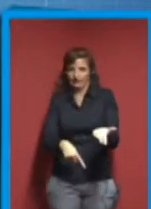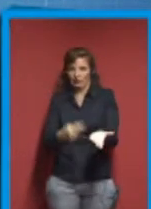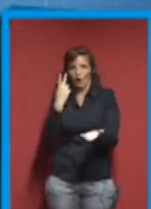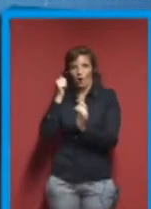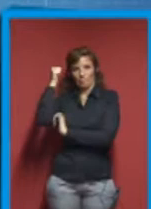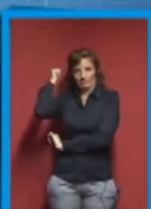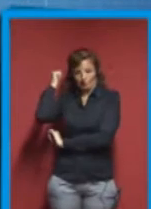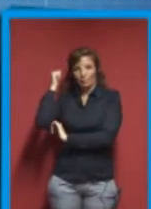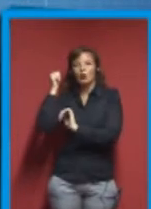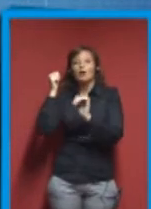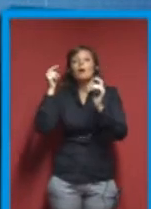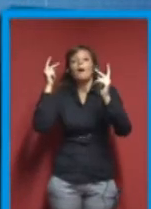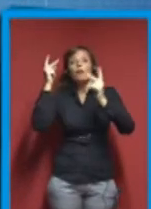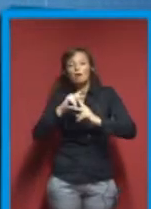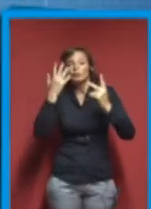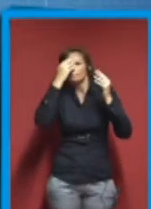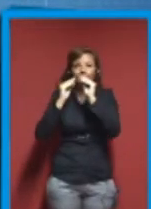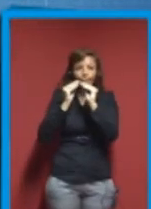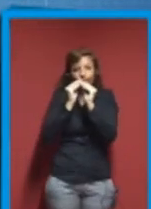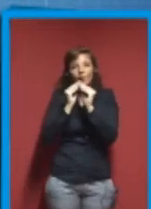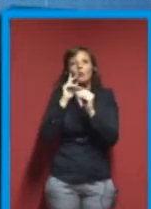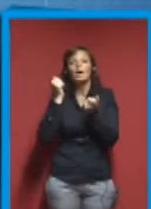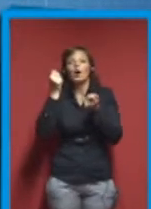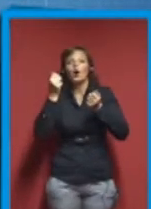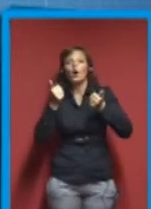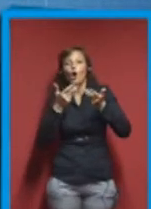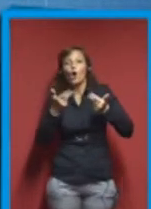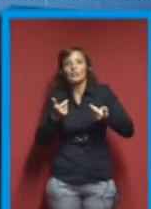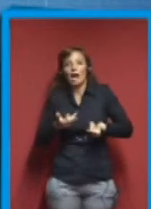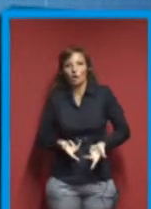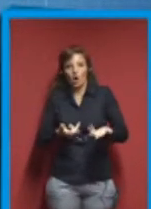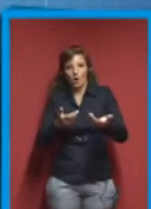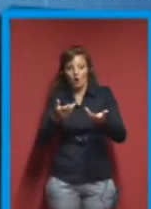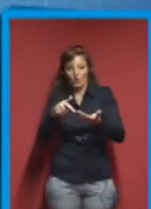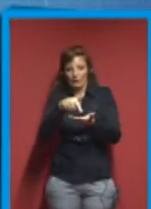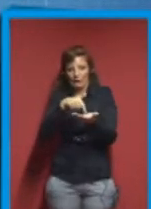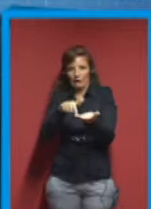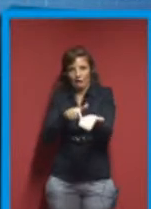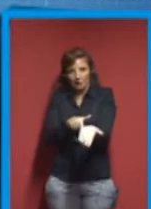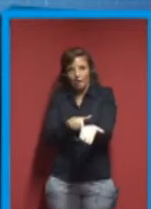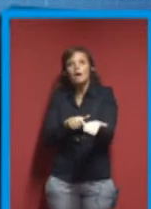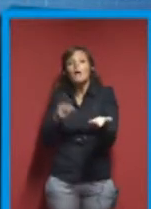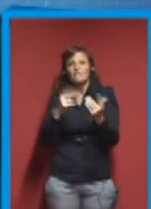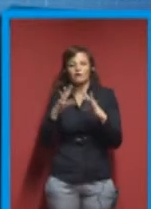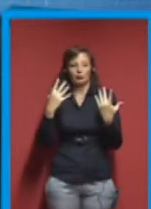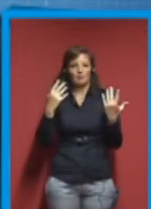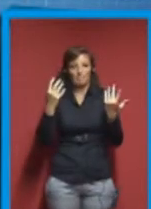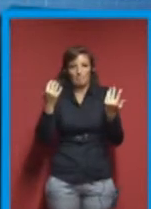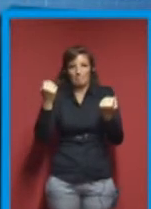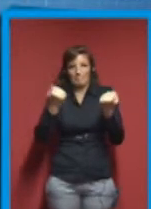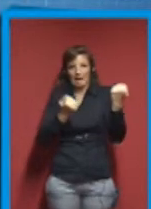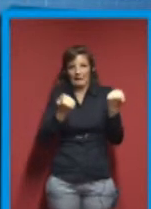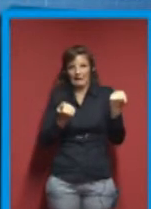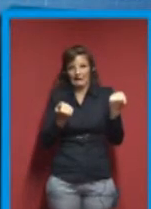iterazioni hanno creato questo contatore che viene messo fuori dalla macchina.